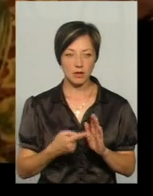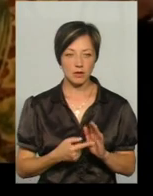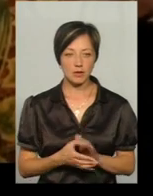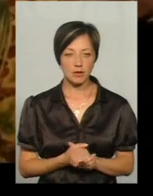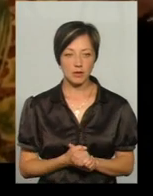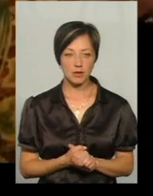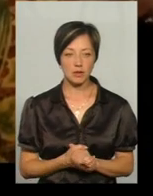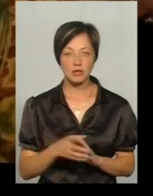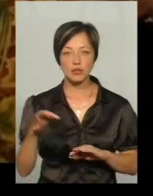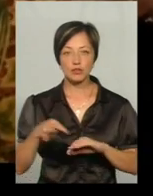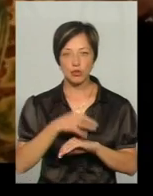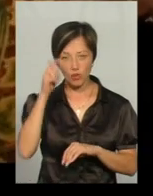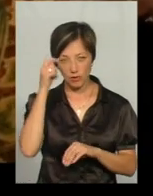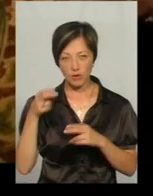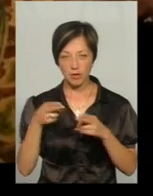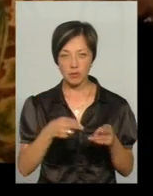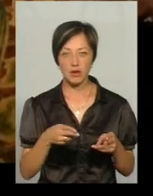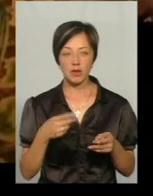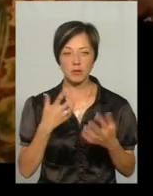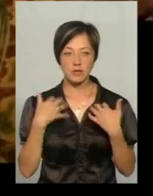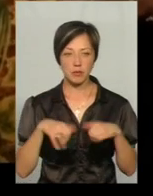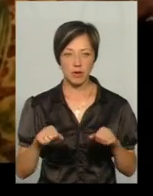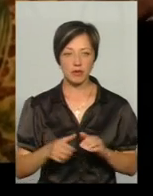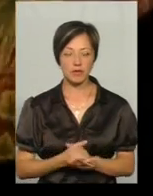приїхали? За чоловіком. До чоловіка. Він приїхав мене собі.